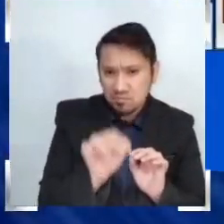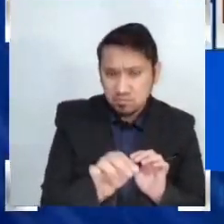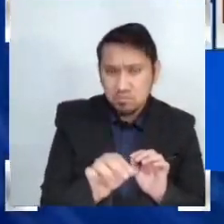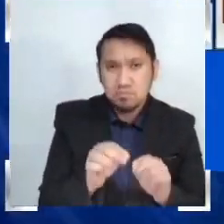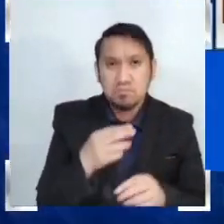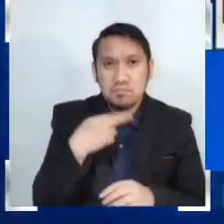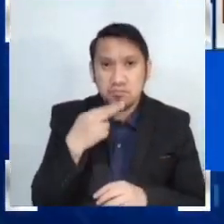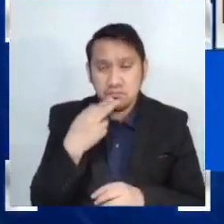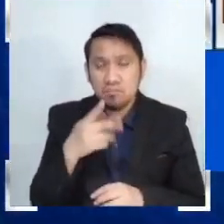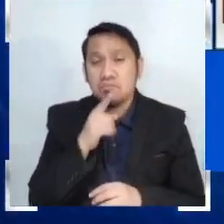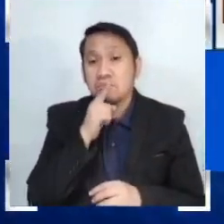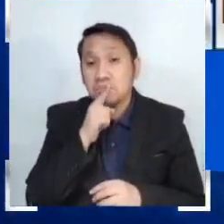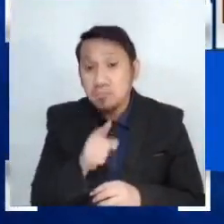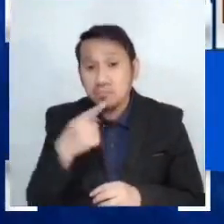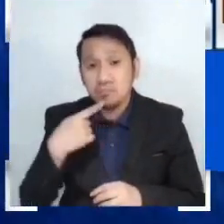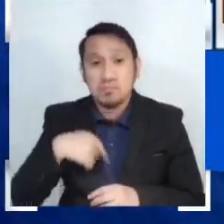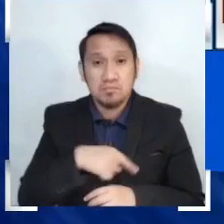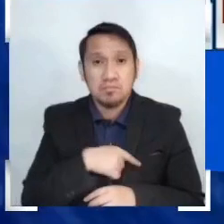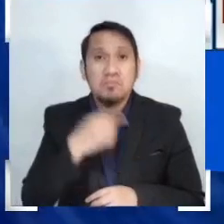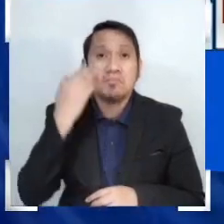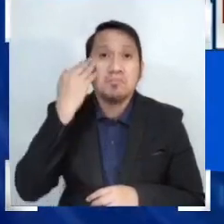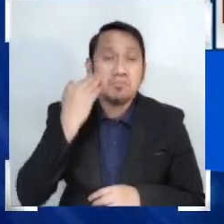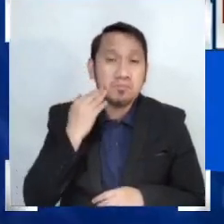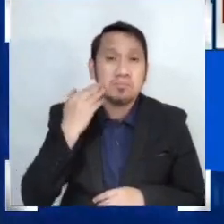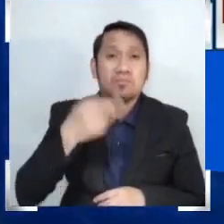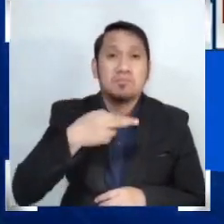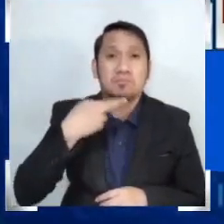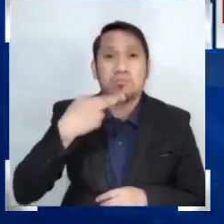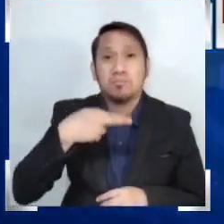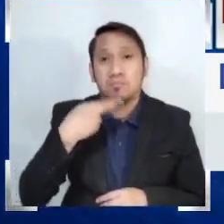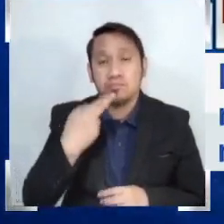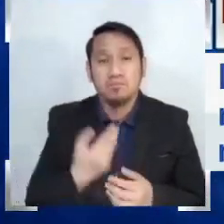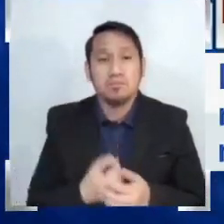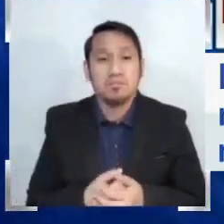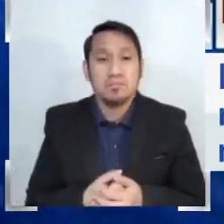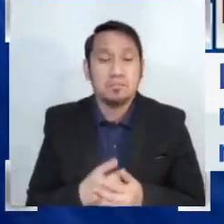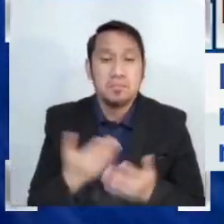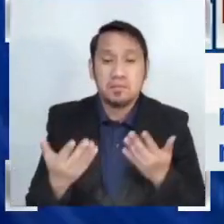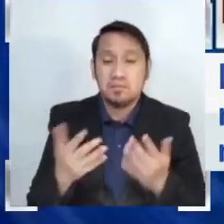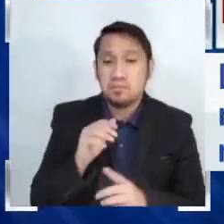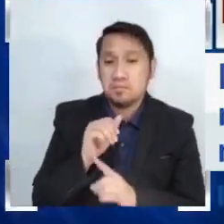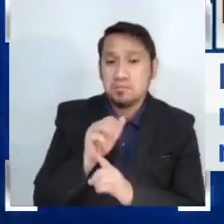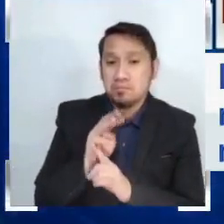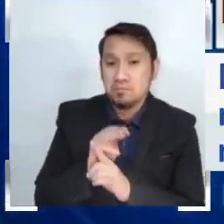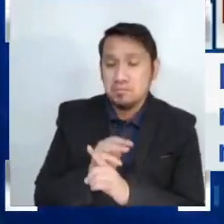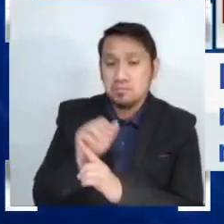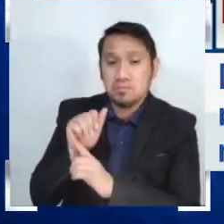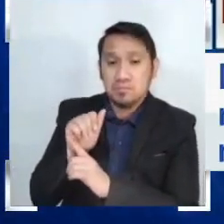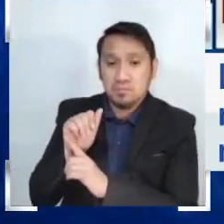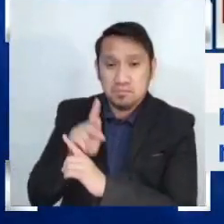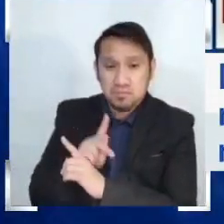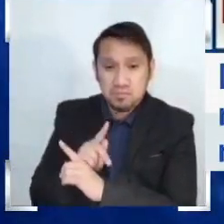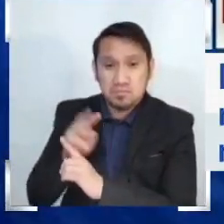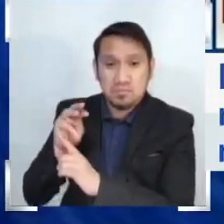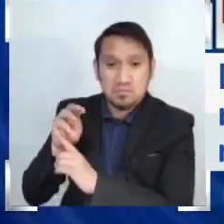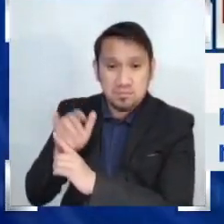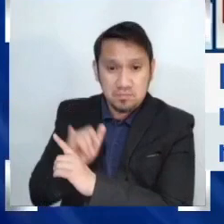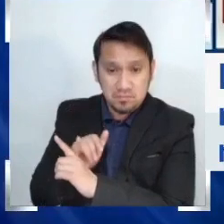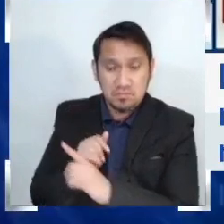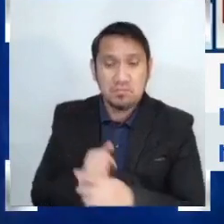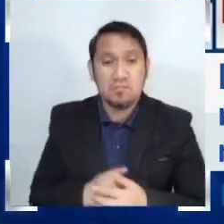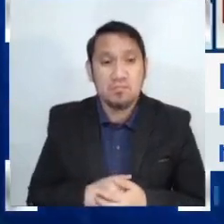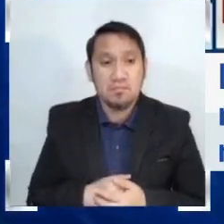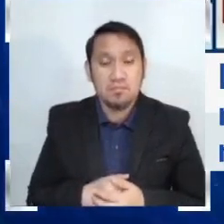Ang pagkukulang ng bigas sa March, April, May ay maaaring matugunan kung